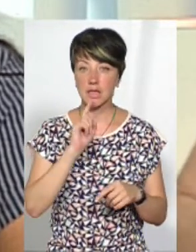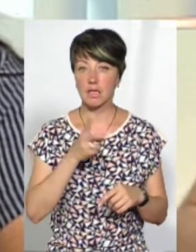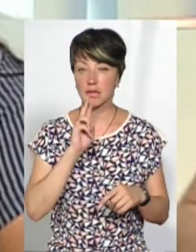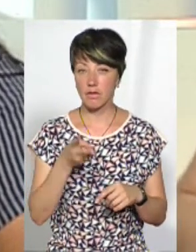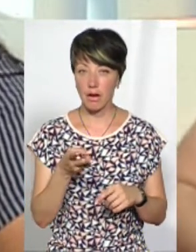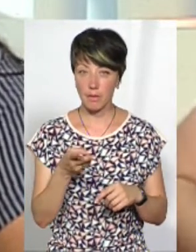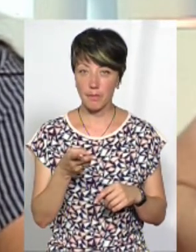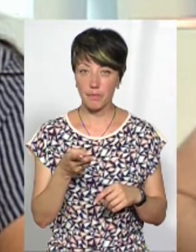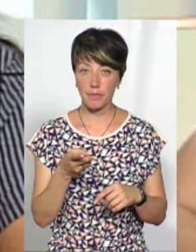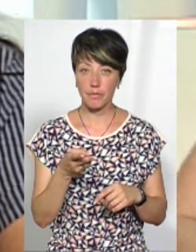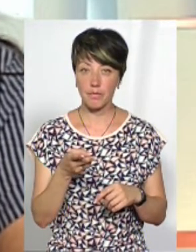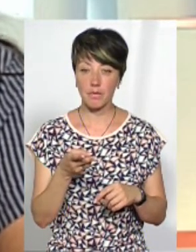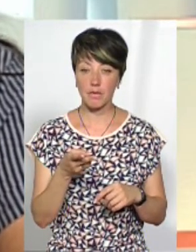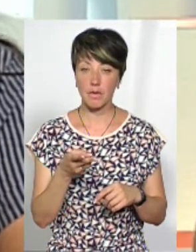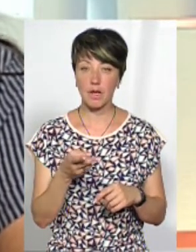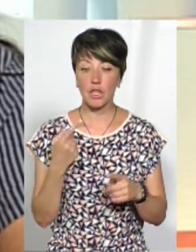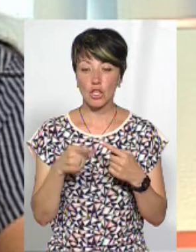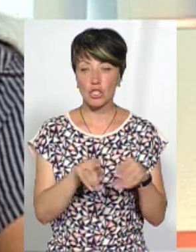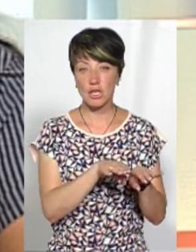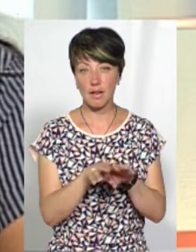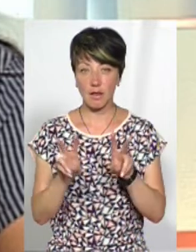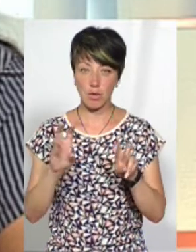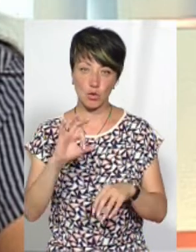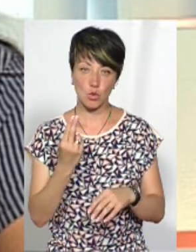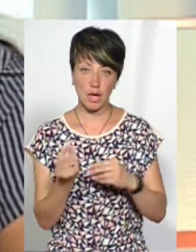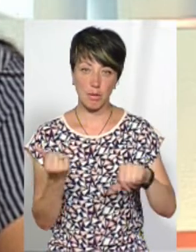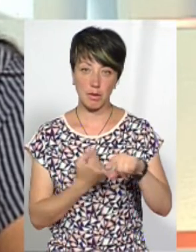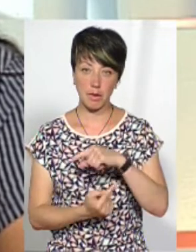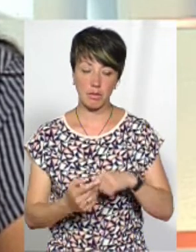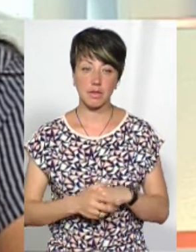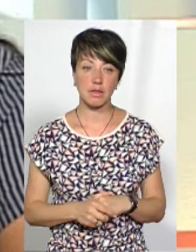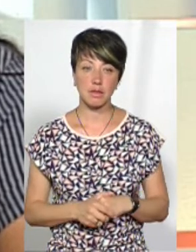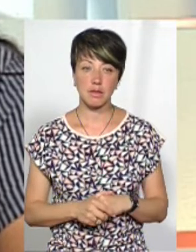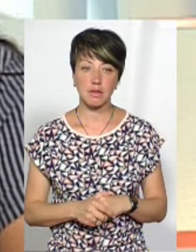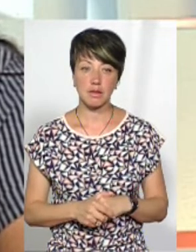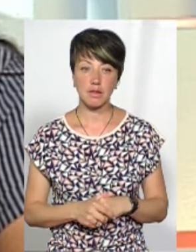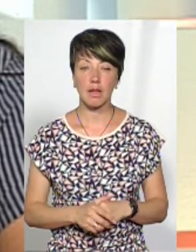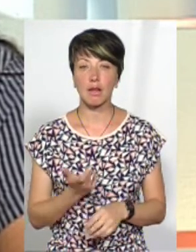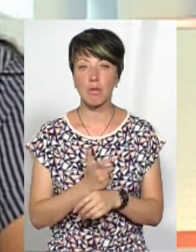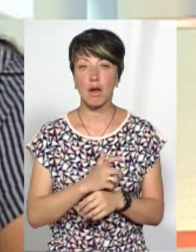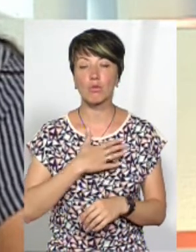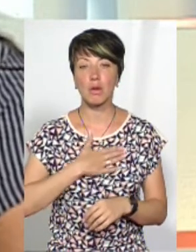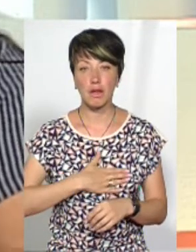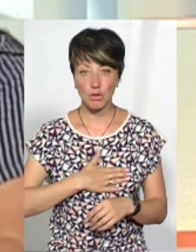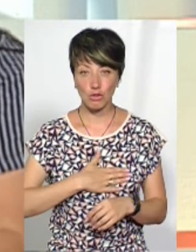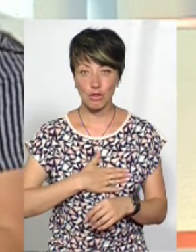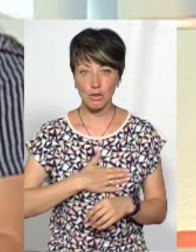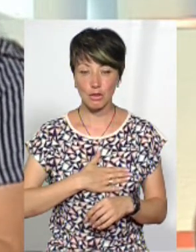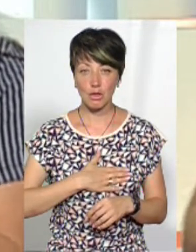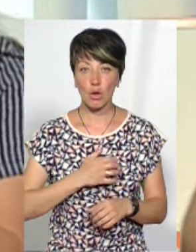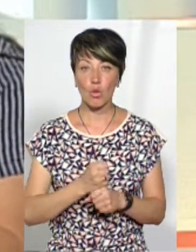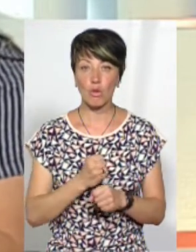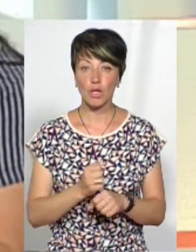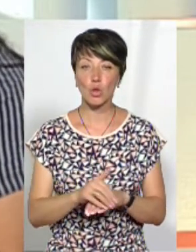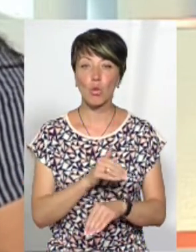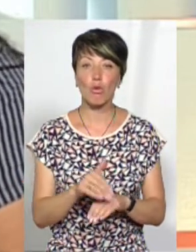рік-два винести на зовсім інший рівень тематику соціального підприємництва. Бо справді ж набагато приємніше